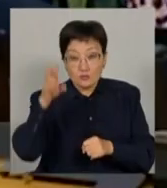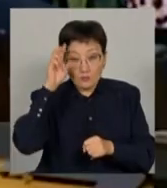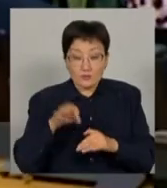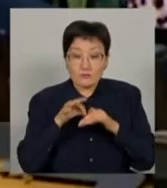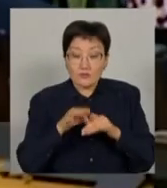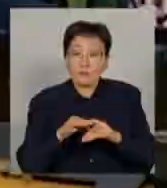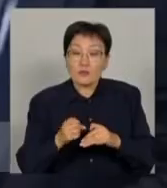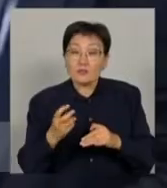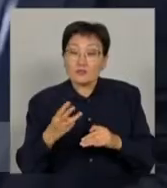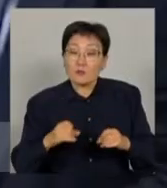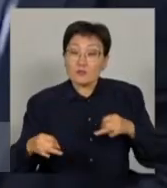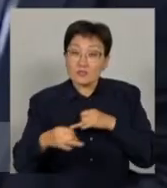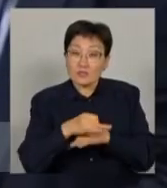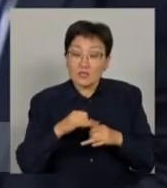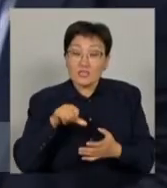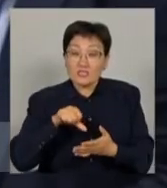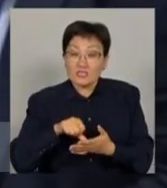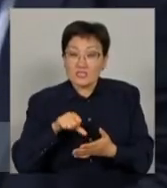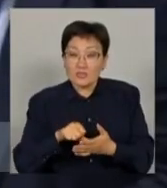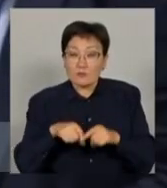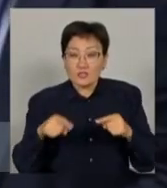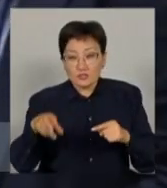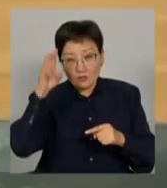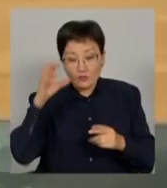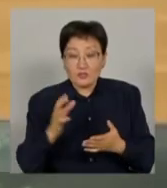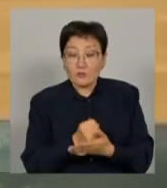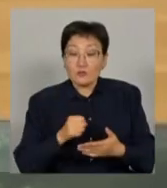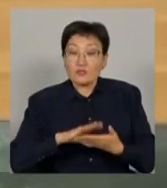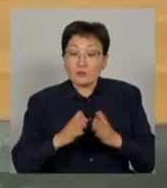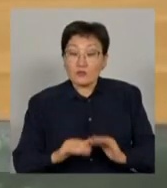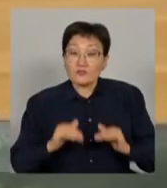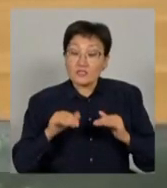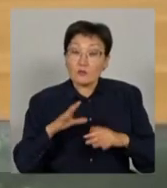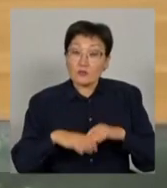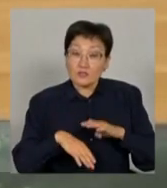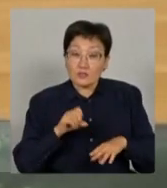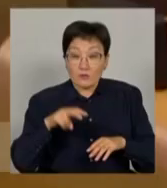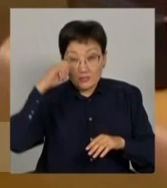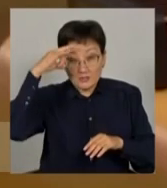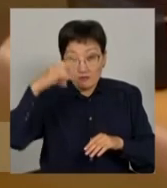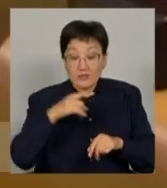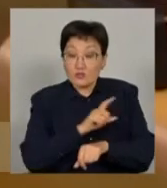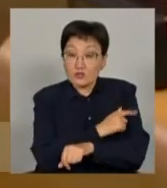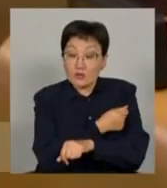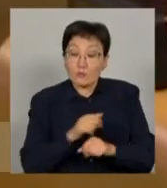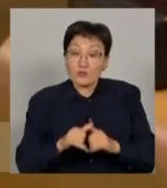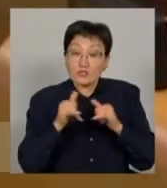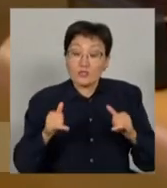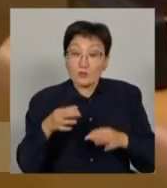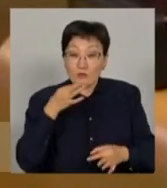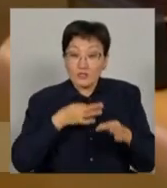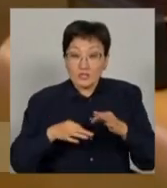провел ряд переговоров с лидерами различных стран достигнуты соглашения в области повышения квалификации казахстанских врачей увеличение